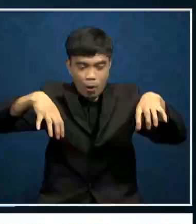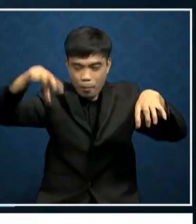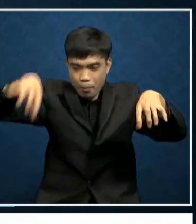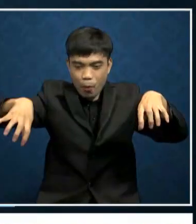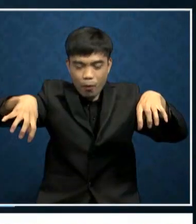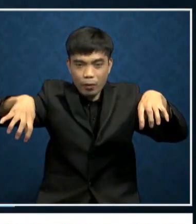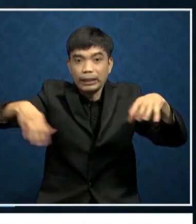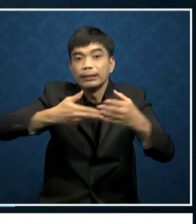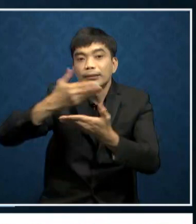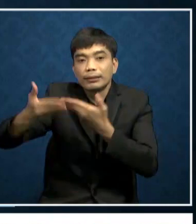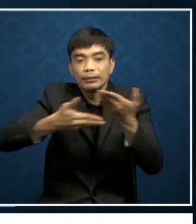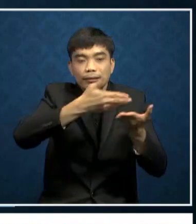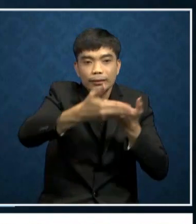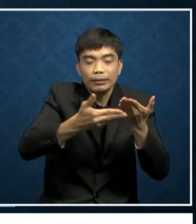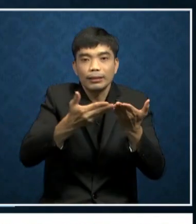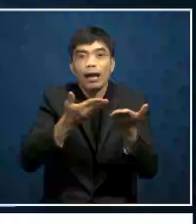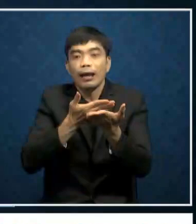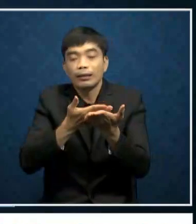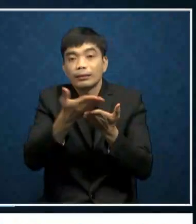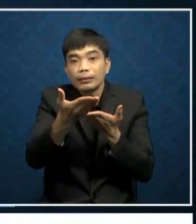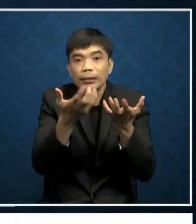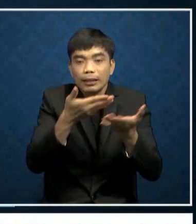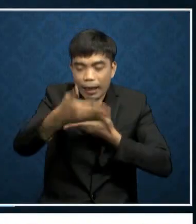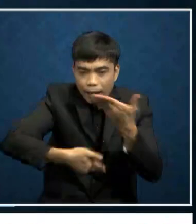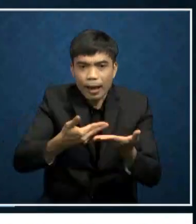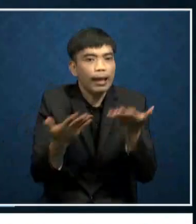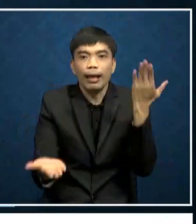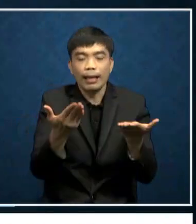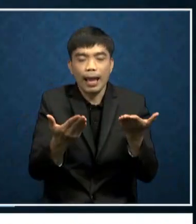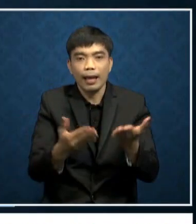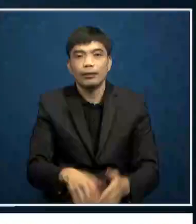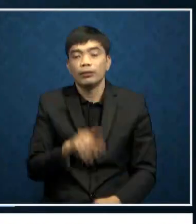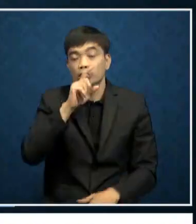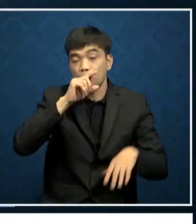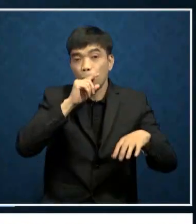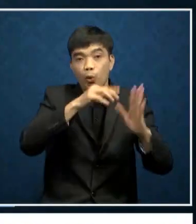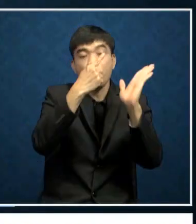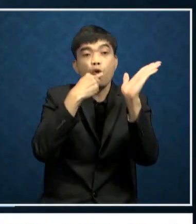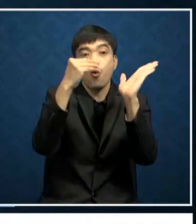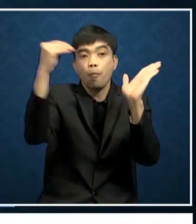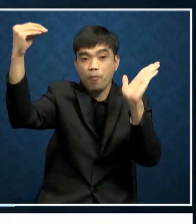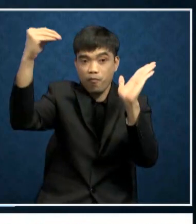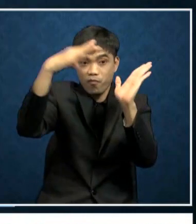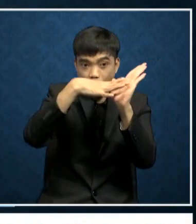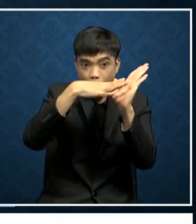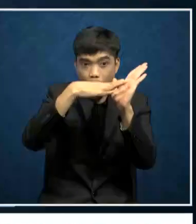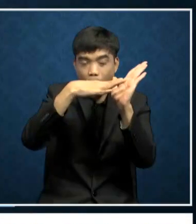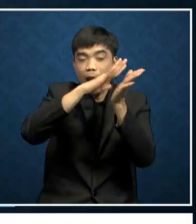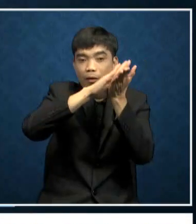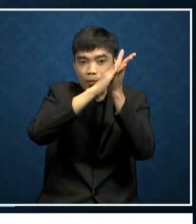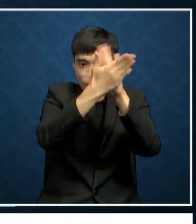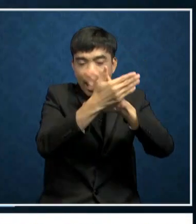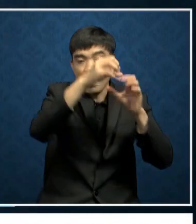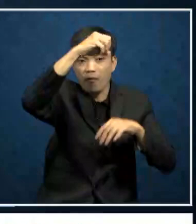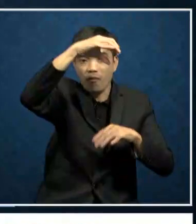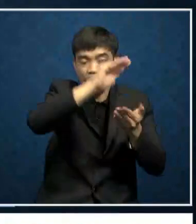เอ่อผู้ใช้ไฟฟ้าด้วยกันเองหรือการซื้อขายไฟฟ้าที่ผลิตจากากโซลาร Roofทอนะครับเป็นเรื่อง